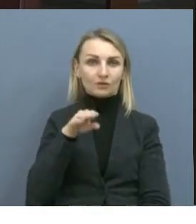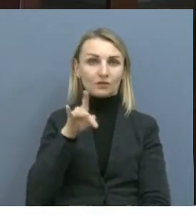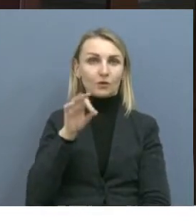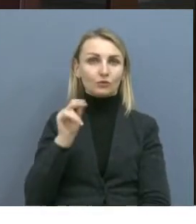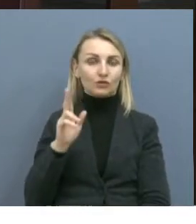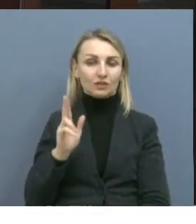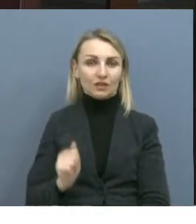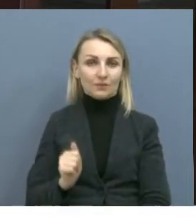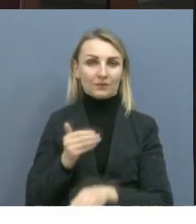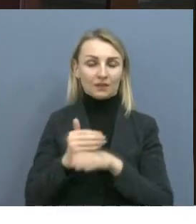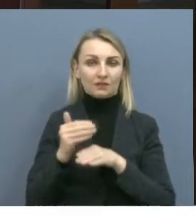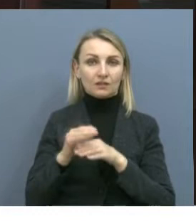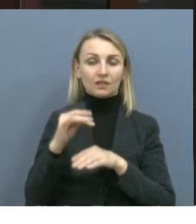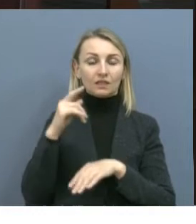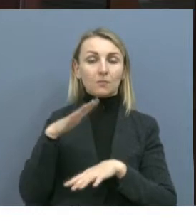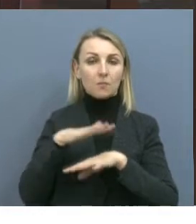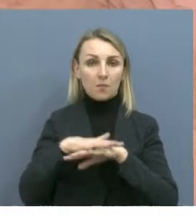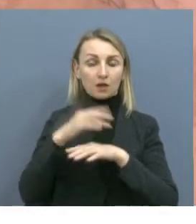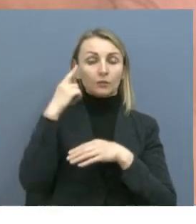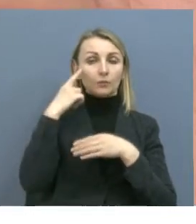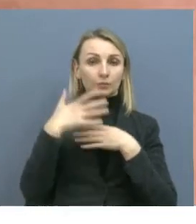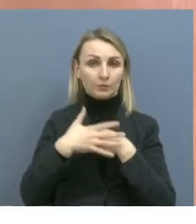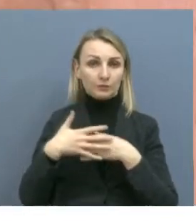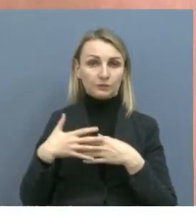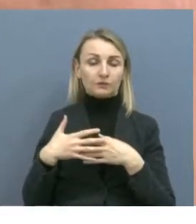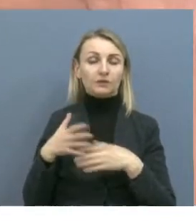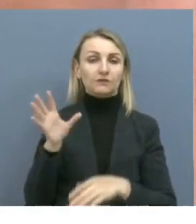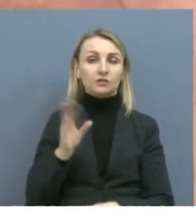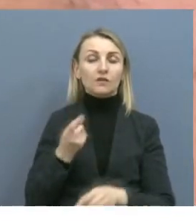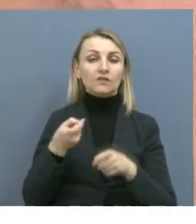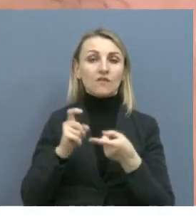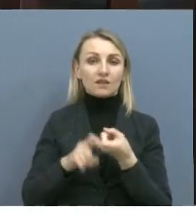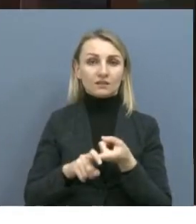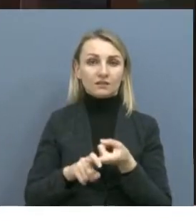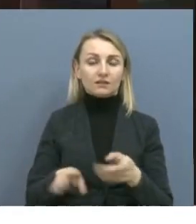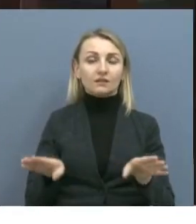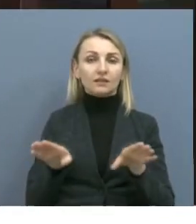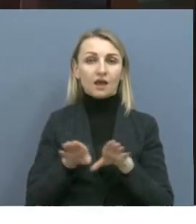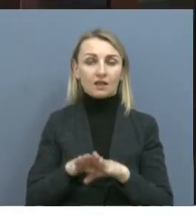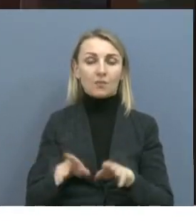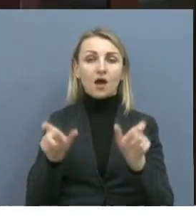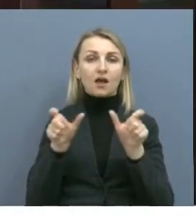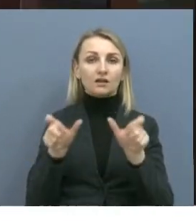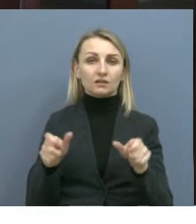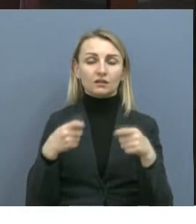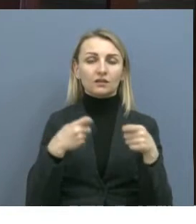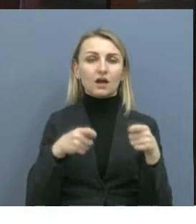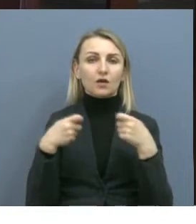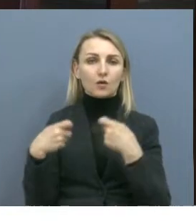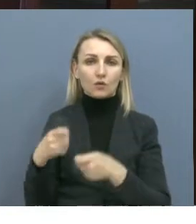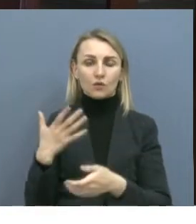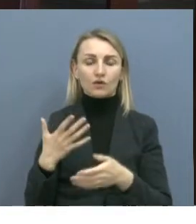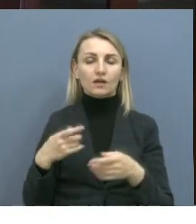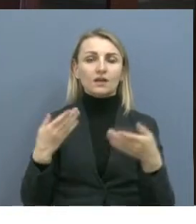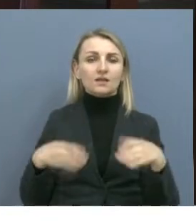вопрос обсуждаемый, и банк понимания подходит. В связи сейчас с ограничением торговли или закрытия